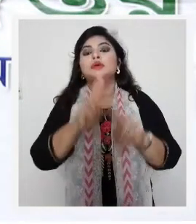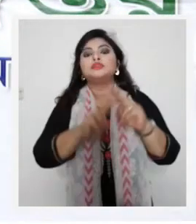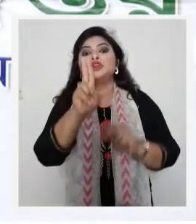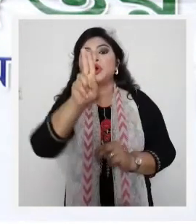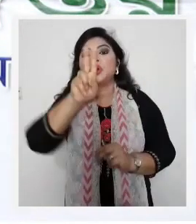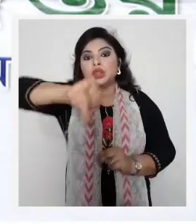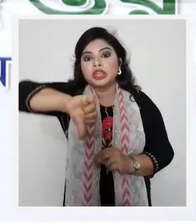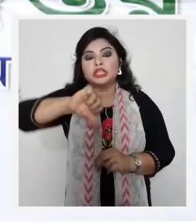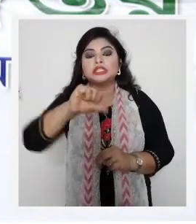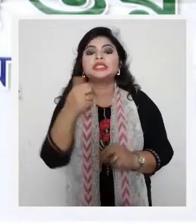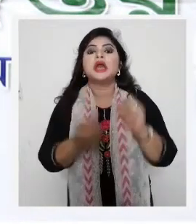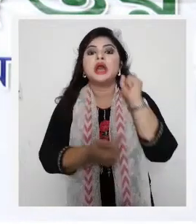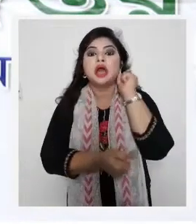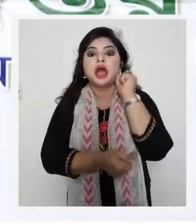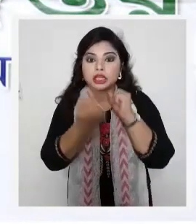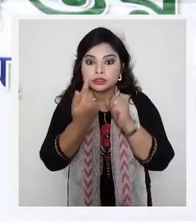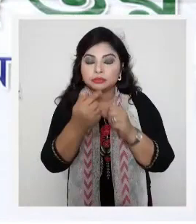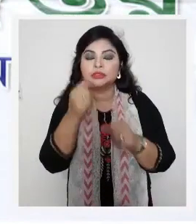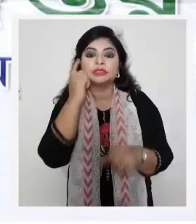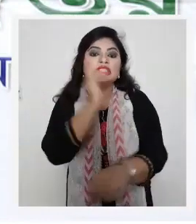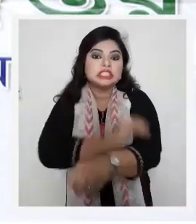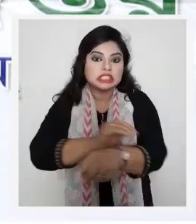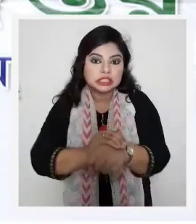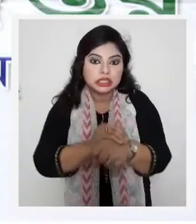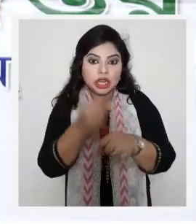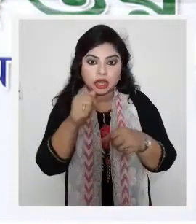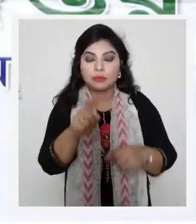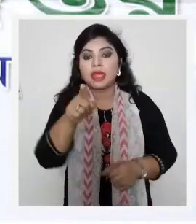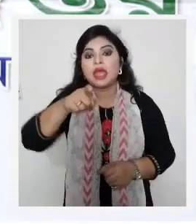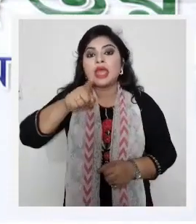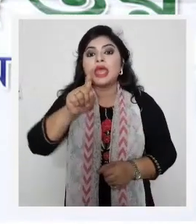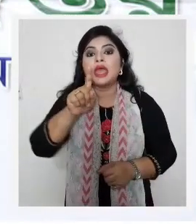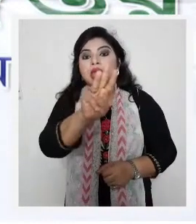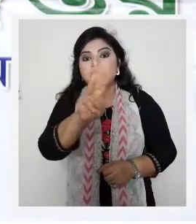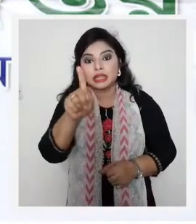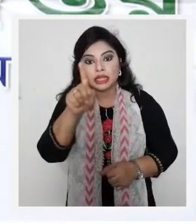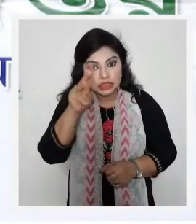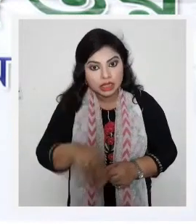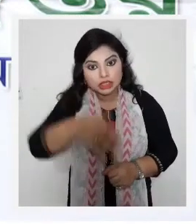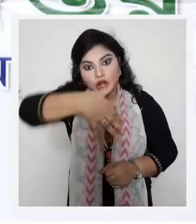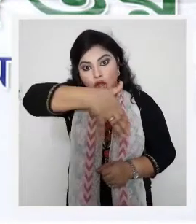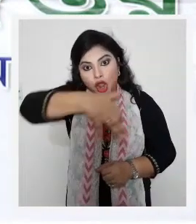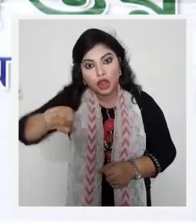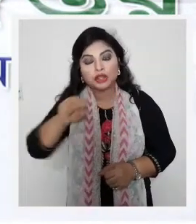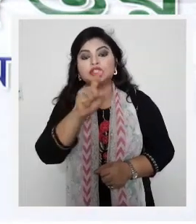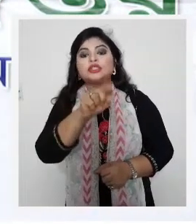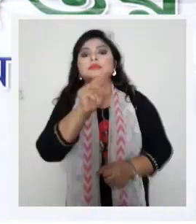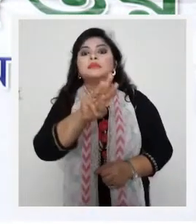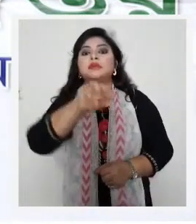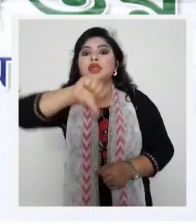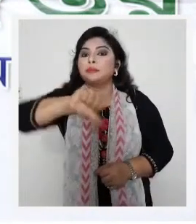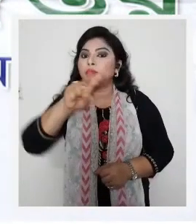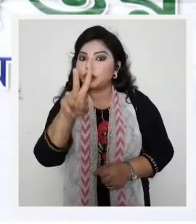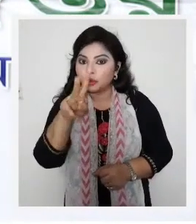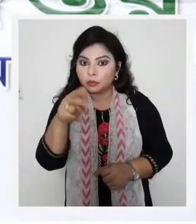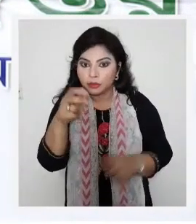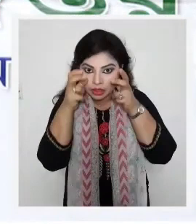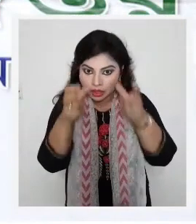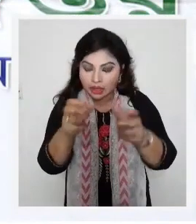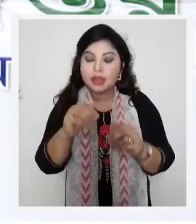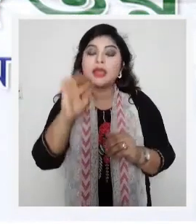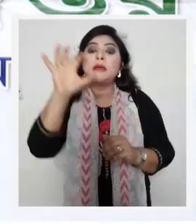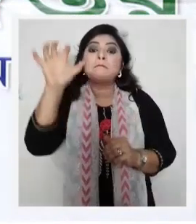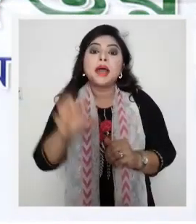উপজেলা ও জেলা পর্যায়ে প্রাতিষ্ঠানিক কোয়ারেন্টাইনের জন্য প্রস্তুত আছে 629টি প্রতিষ্ঠান। এই প্রতিষ্ঠানে কোয়ারেন্টাইন সেবা দেওয়া